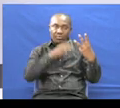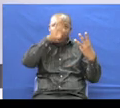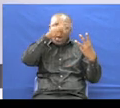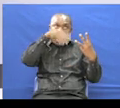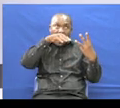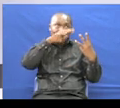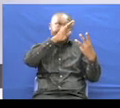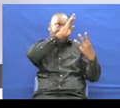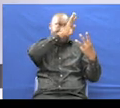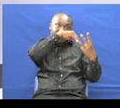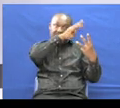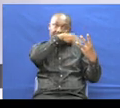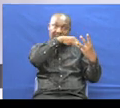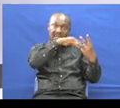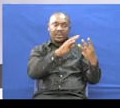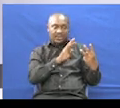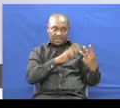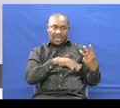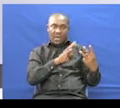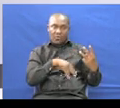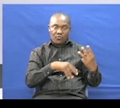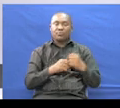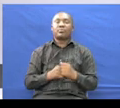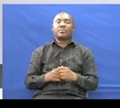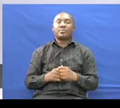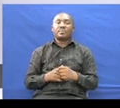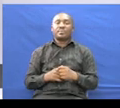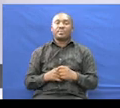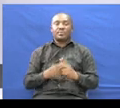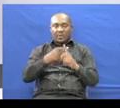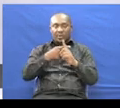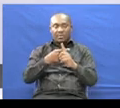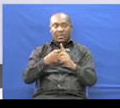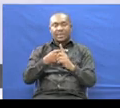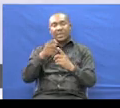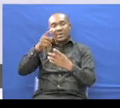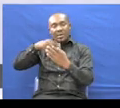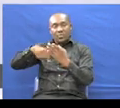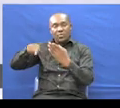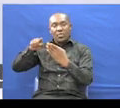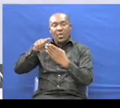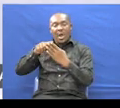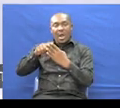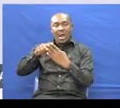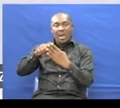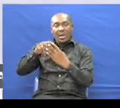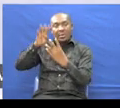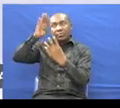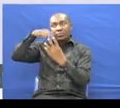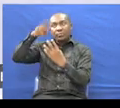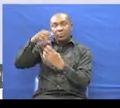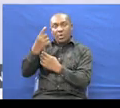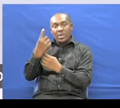1, hapa 2 na hapa 3. Aha. Ujumlishe na